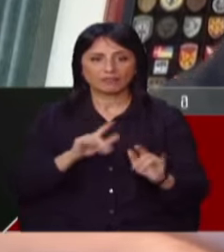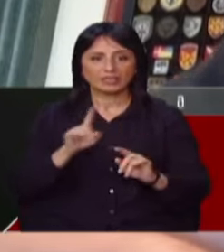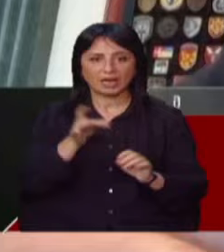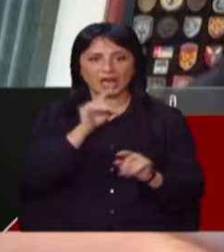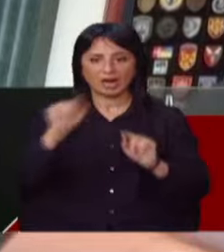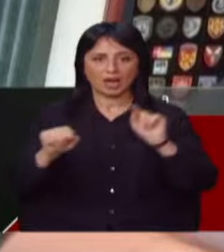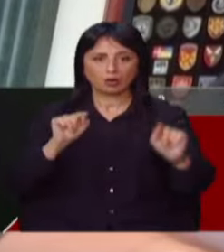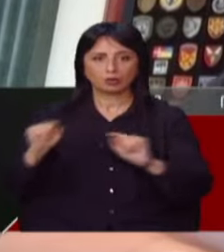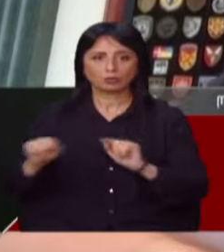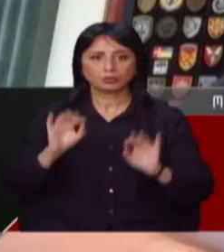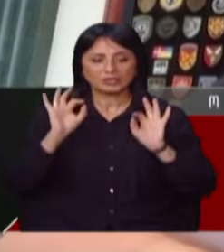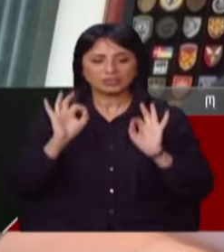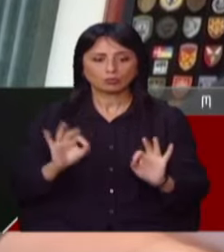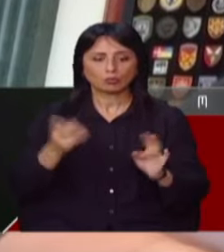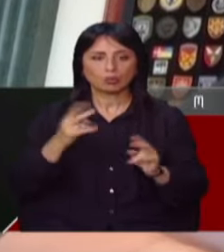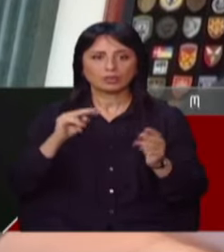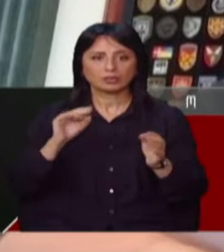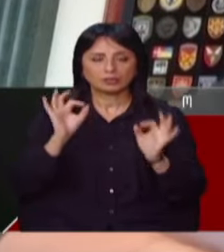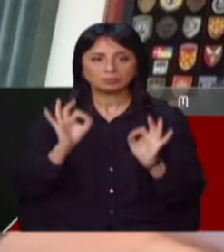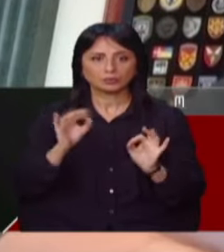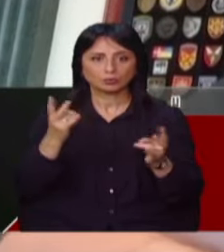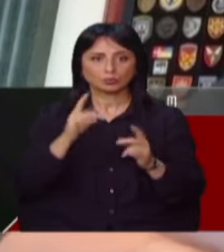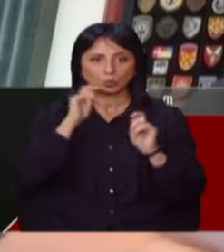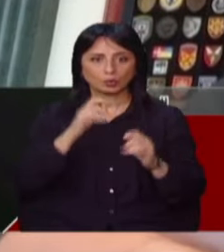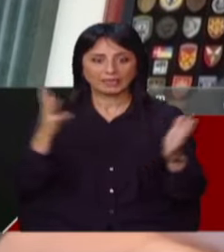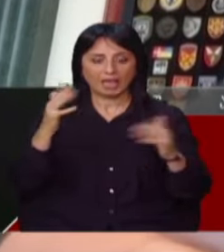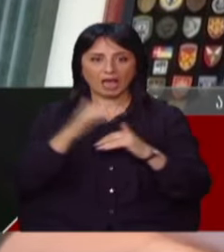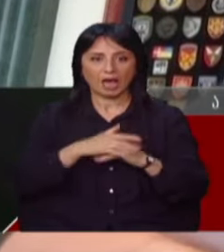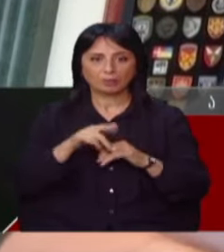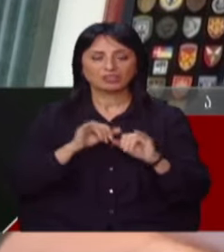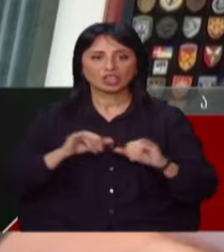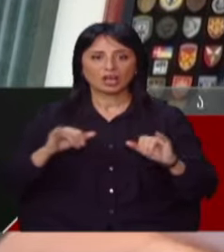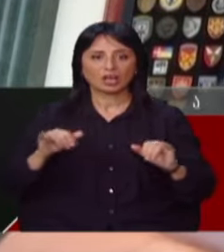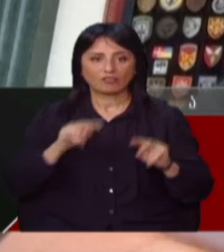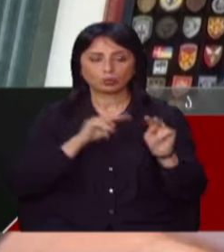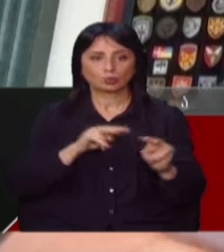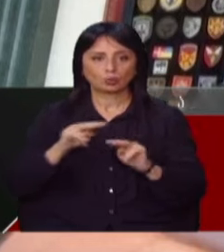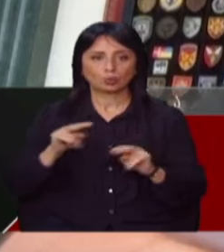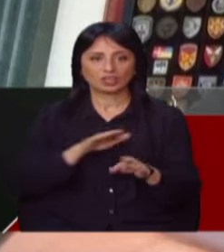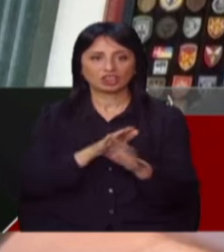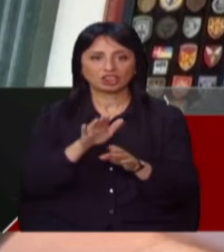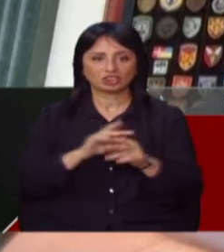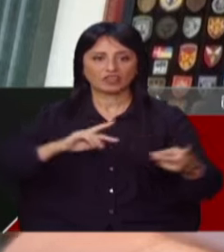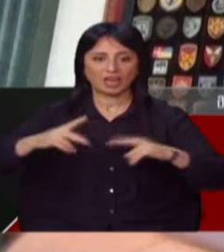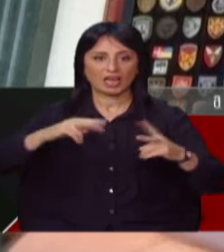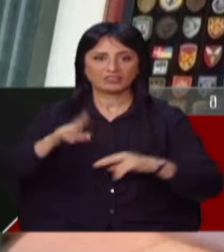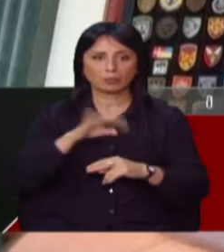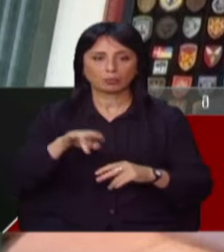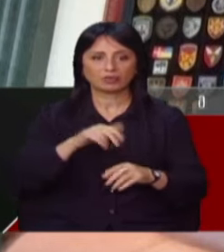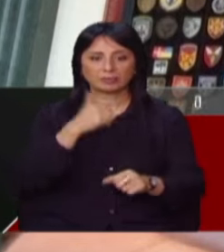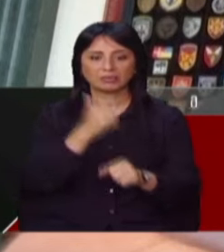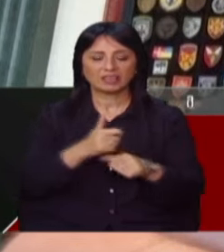გარკვეულ რაიონებში სწორედ ისე, როგორც საჭიროა უკრაინისთვის. ბოლო დღეღამაში გავაფართოვეთ კონტროლი და შევავსეთ გაცვლითი ფონდი.